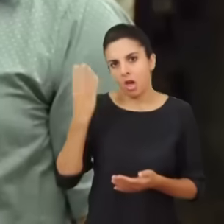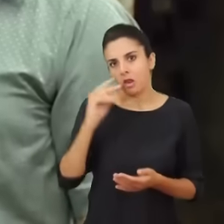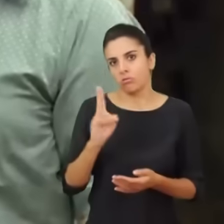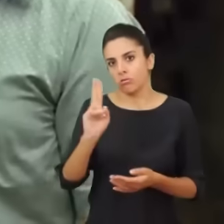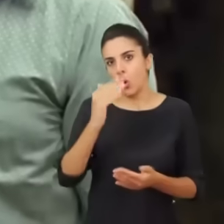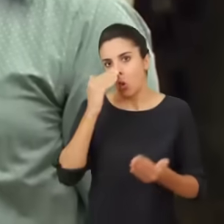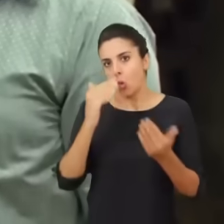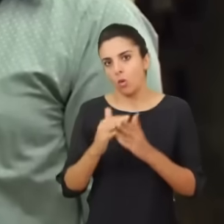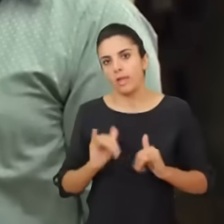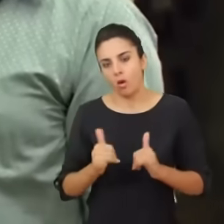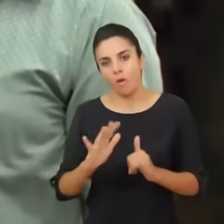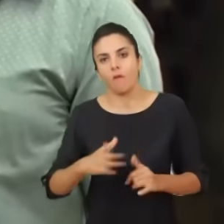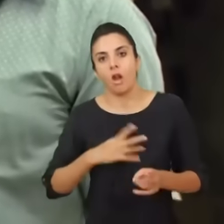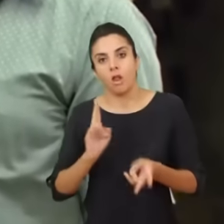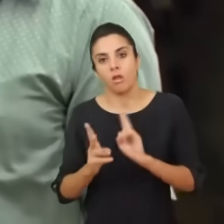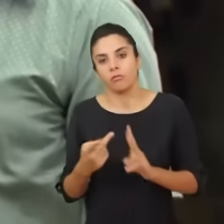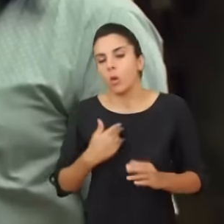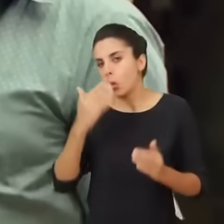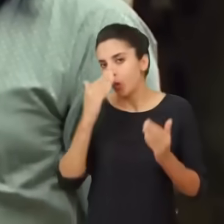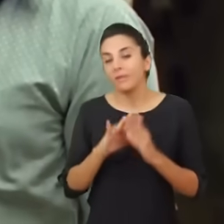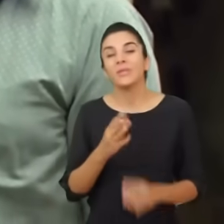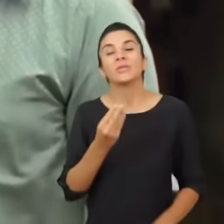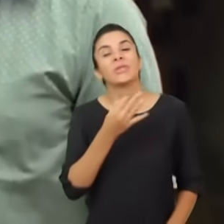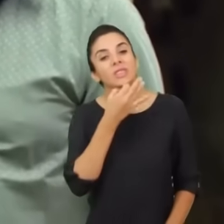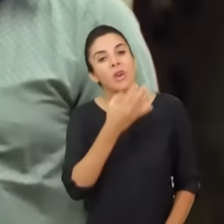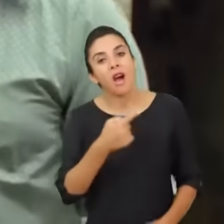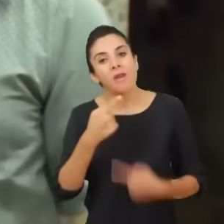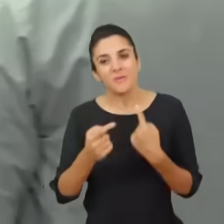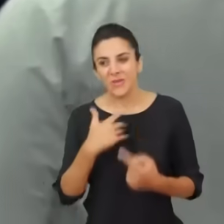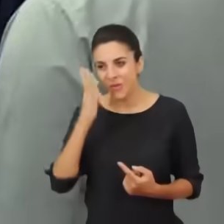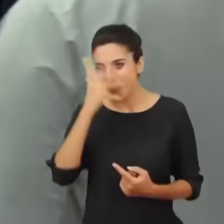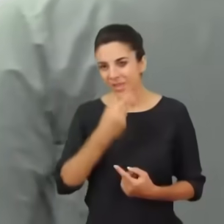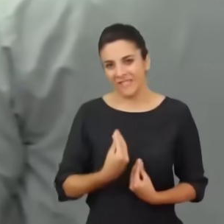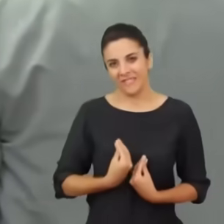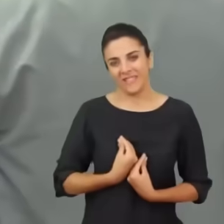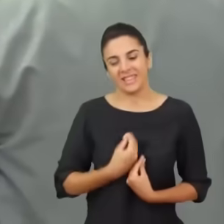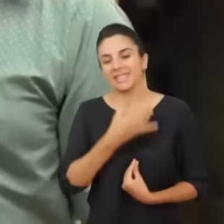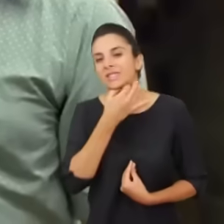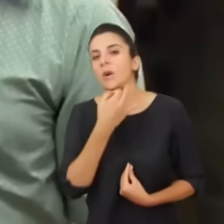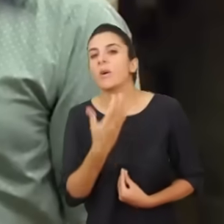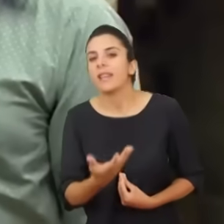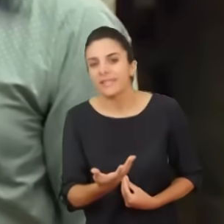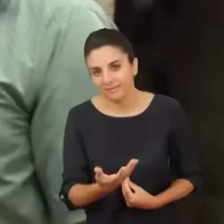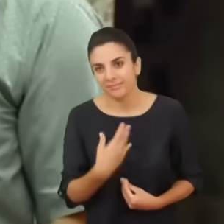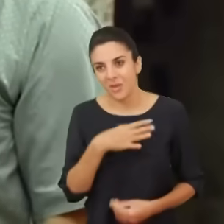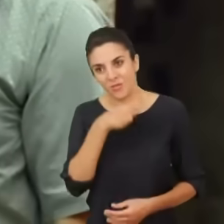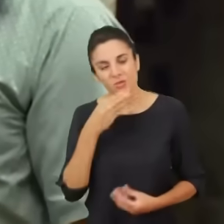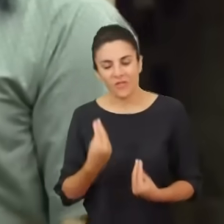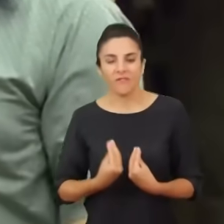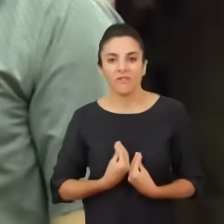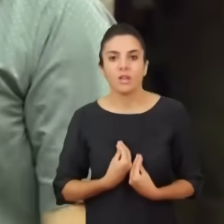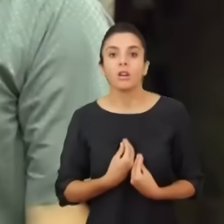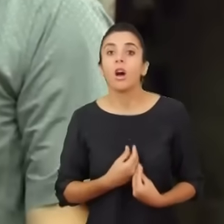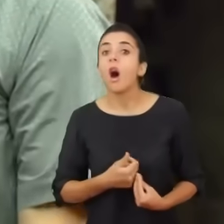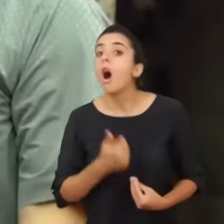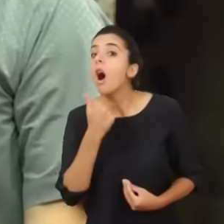ya. Aa. Bizim işimiz değil ki. Çok teşekkür ederim Fehmi amca. Utandırdınız beni. Takdir etmeniz de mutlu etti ayrıca. Mesut